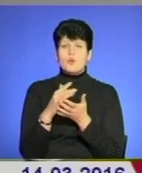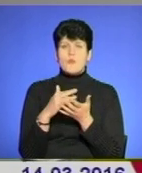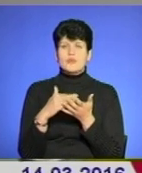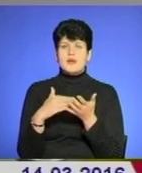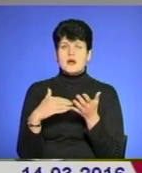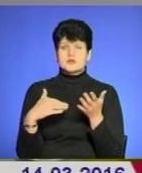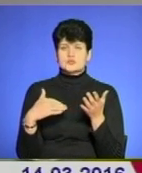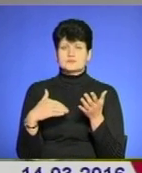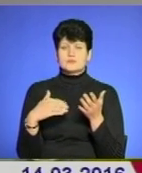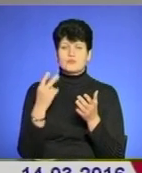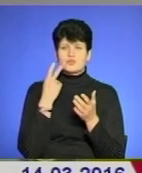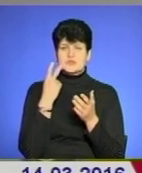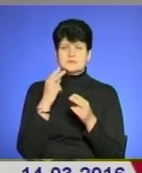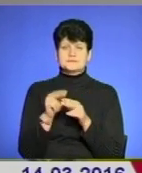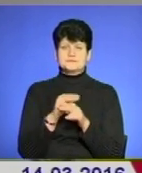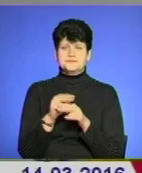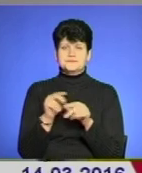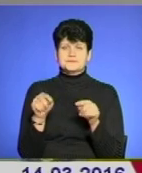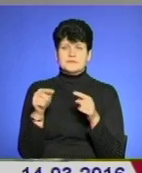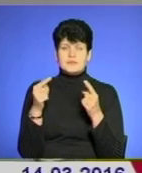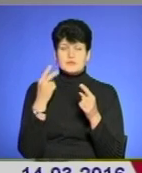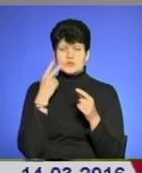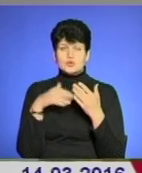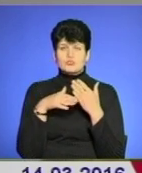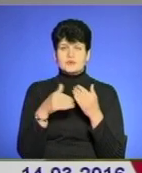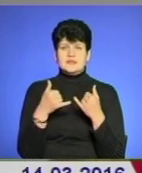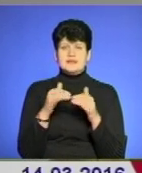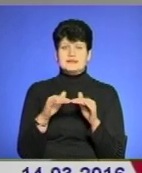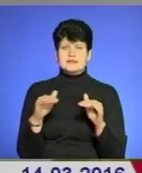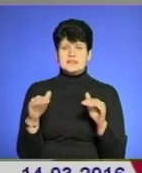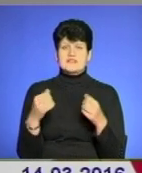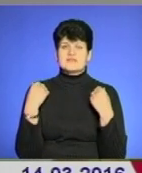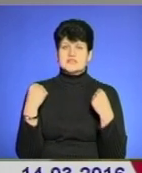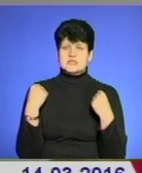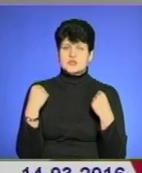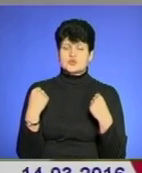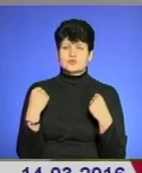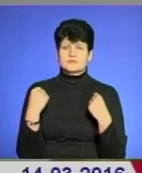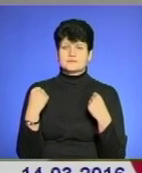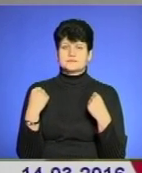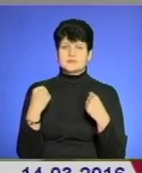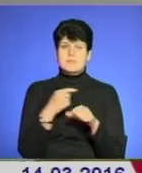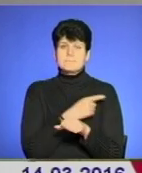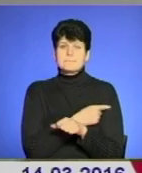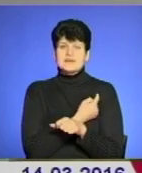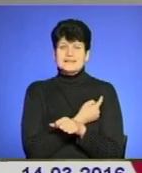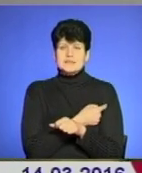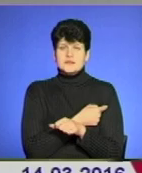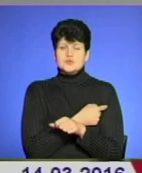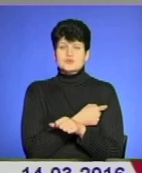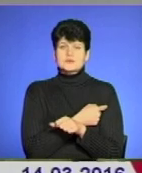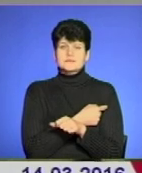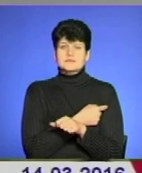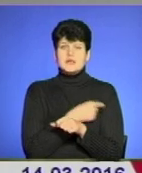і постійної реабілітації, і постійної допомоги для дитини, як фізичної, так і медичної, так і на